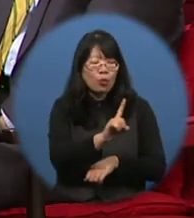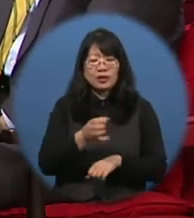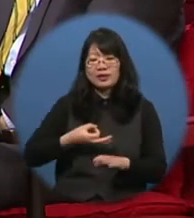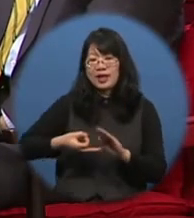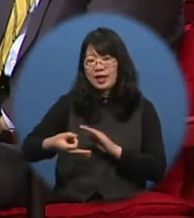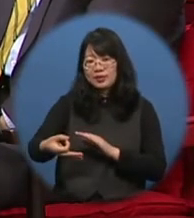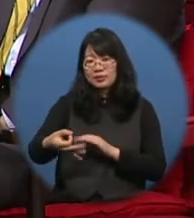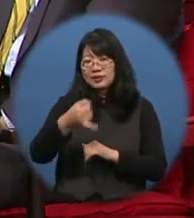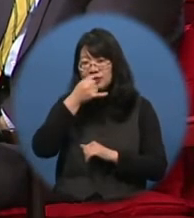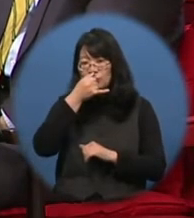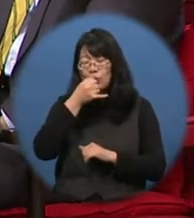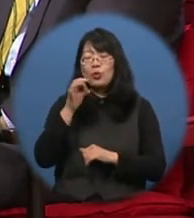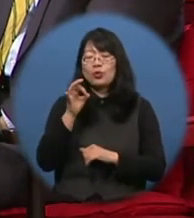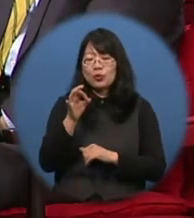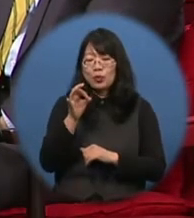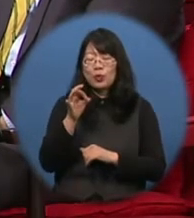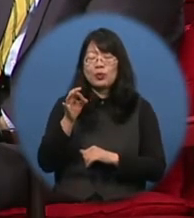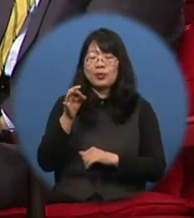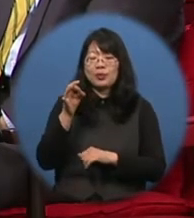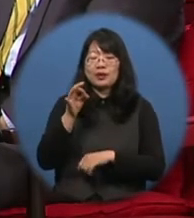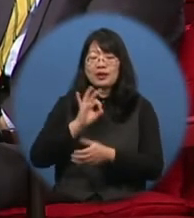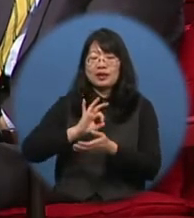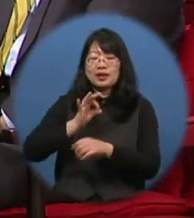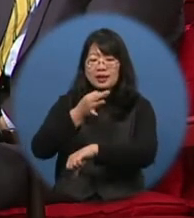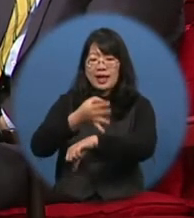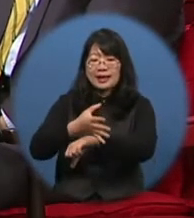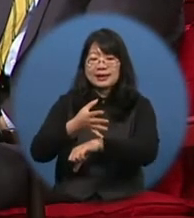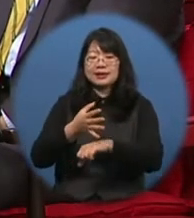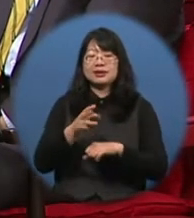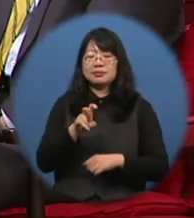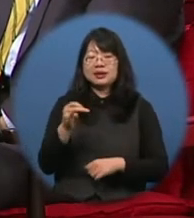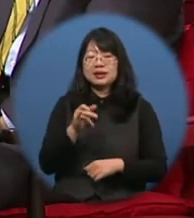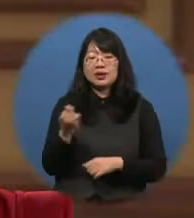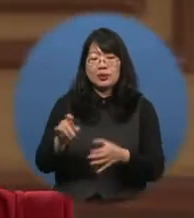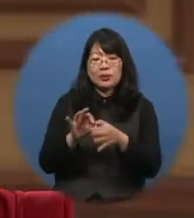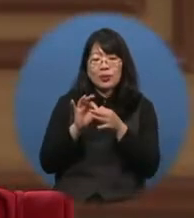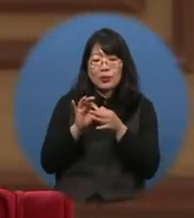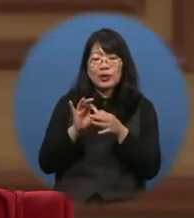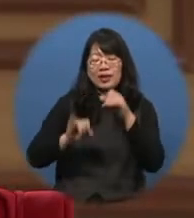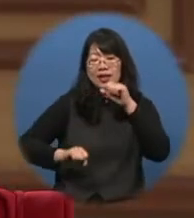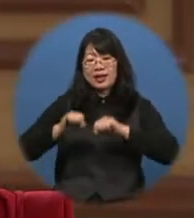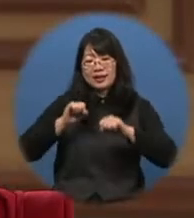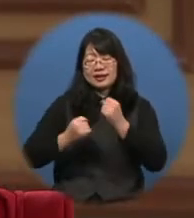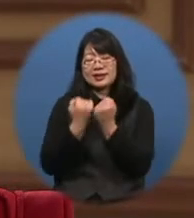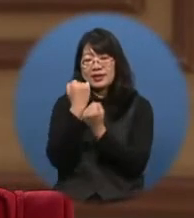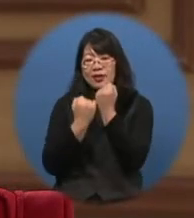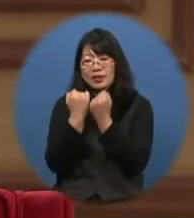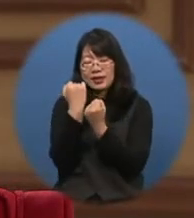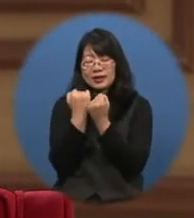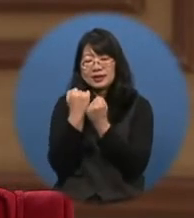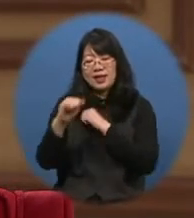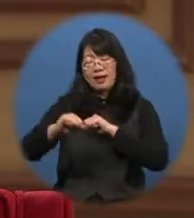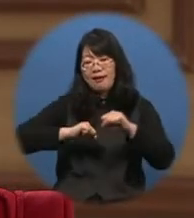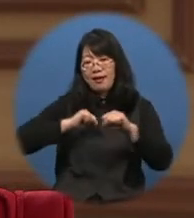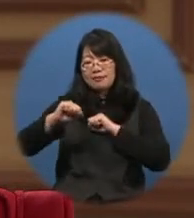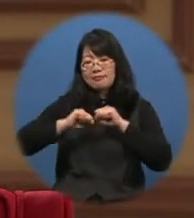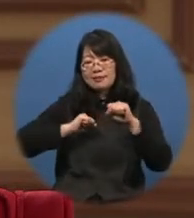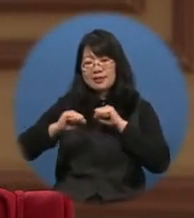지불하고 유료의 매스미디어 사용을 통해서 행해지는 설득 행위들